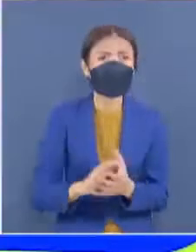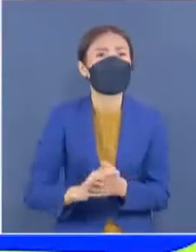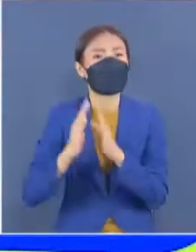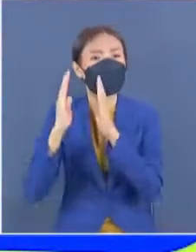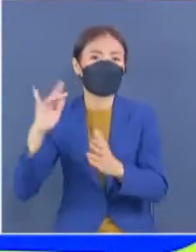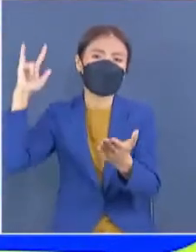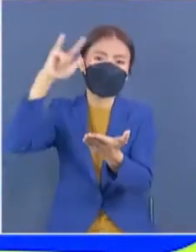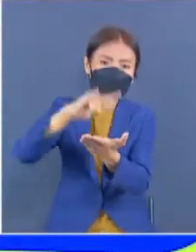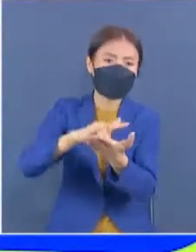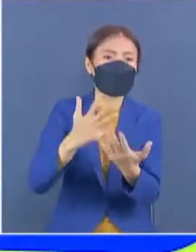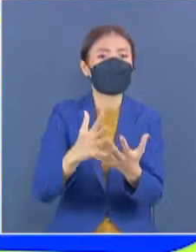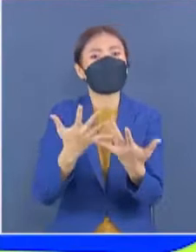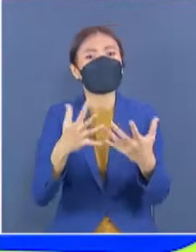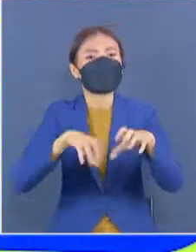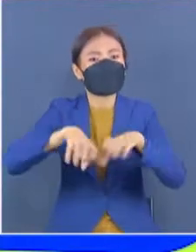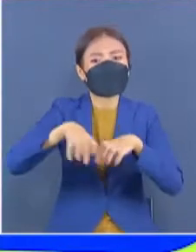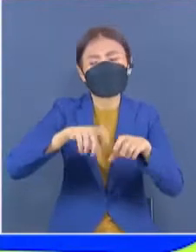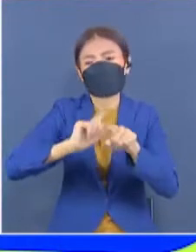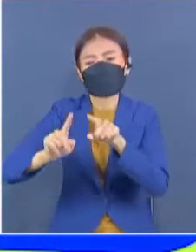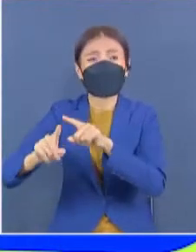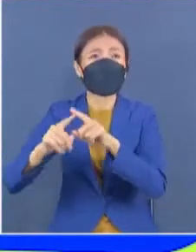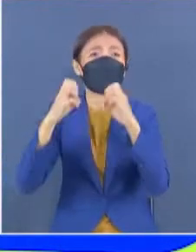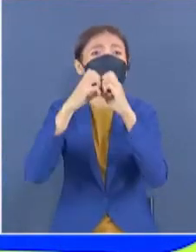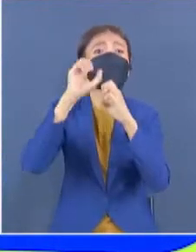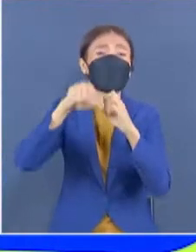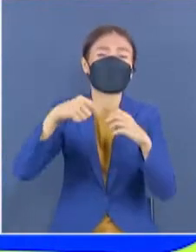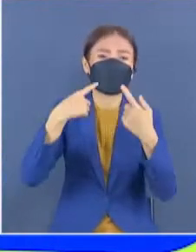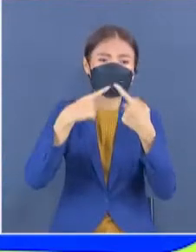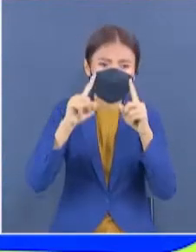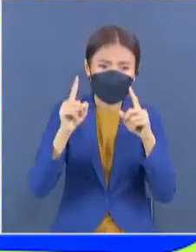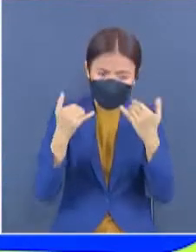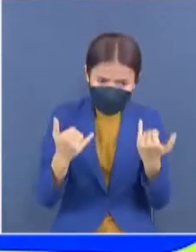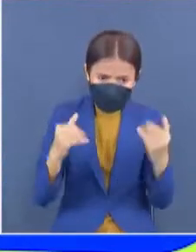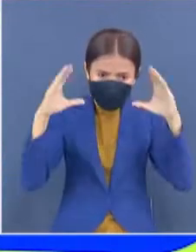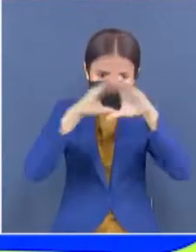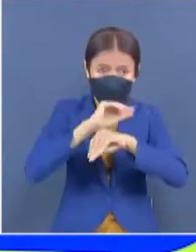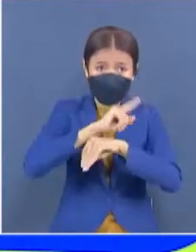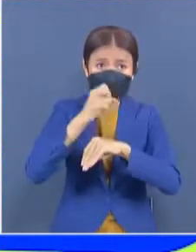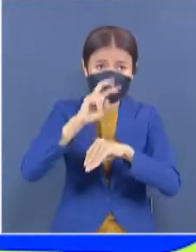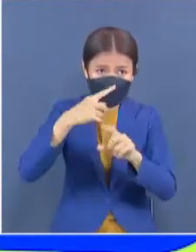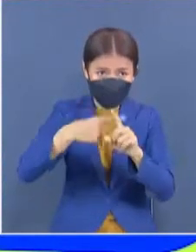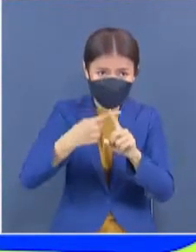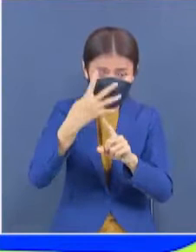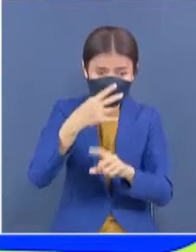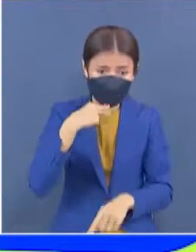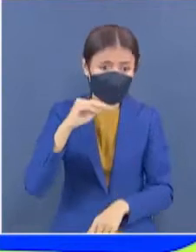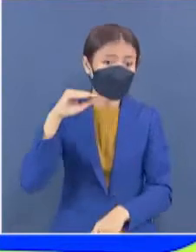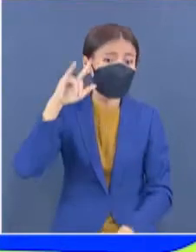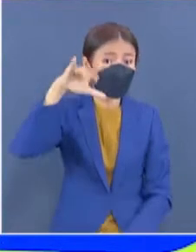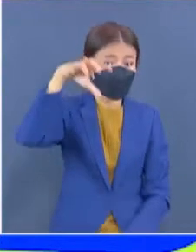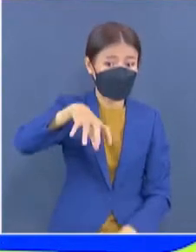ตามค่ำคืนของคืนวันที่12เมษายนที่ผ่านมาก็เกิดเหตุวุ่นวายอยู่ภายในสนามบินสุวรรณภูมิในพื้นที่เช่นเดียวกันครับ